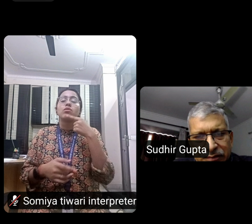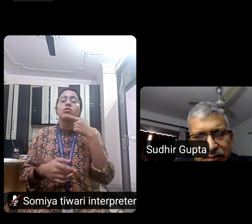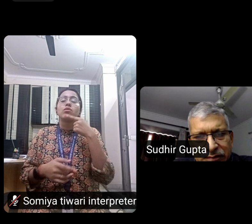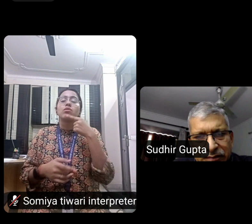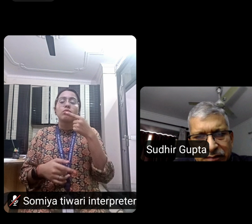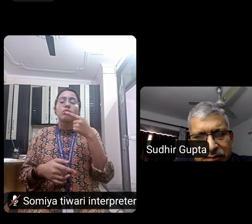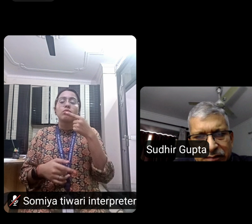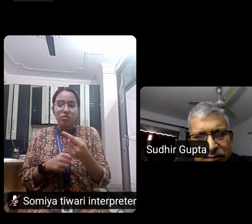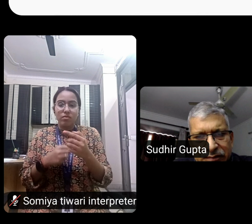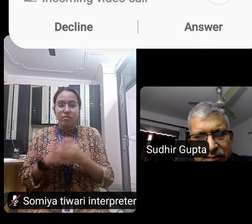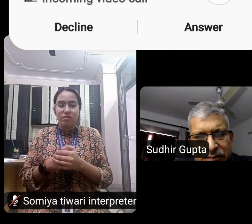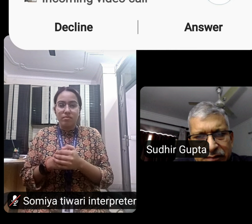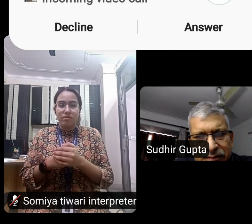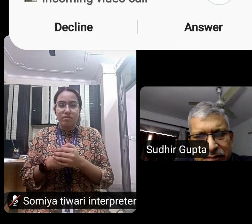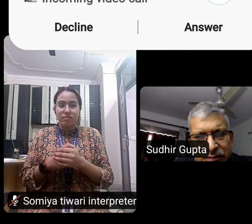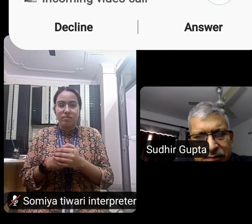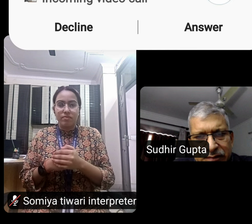जरूरी।